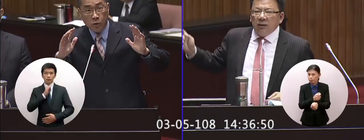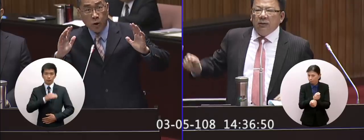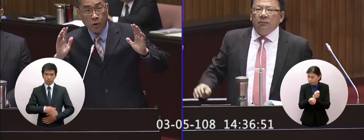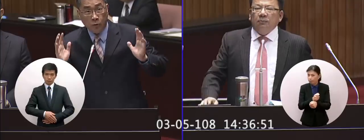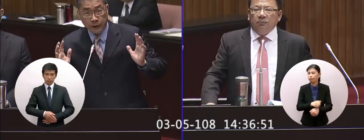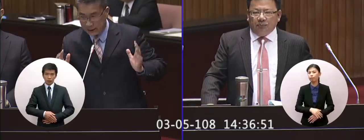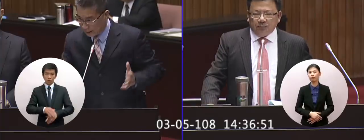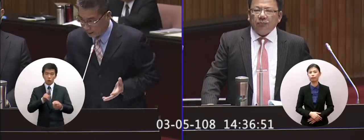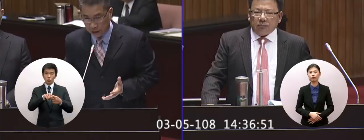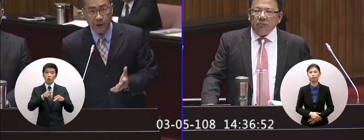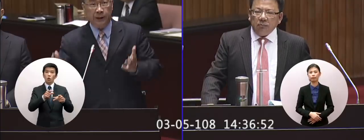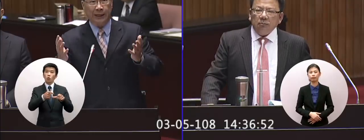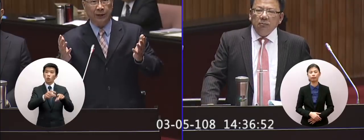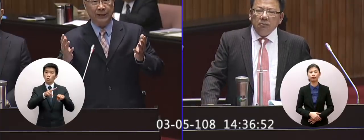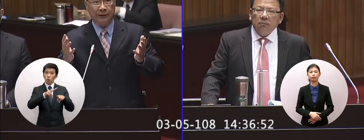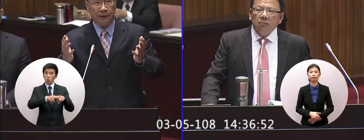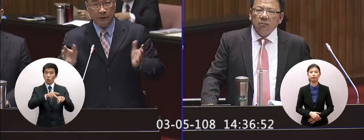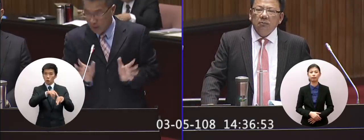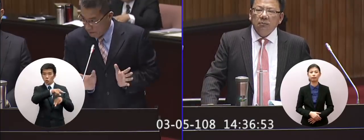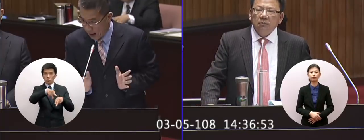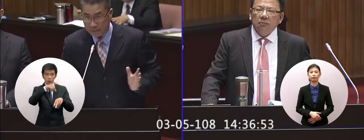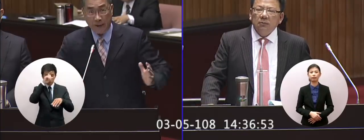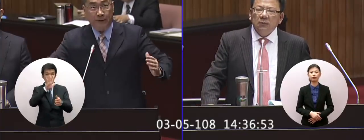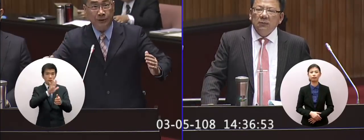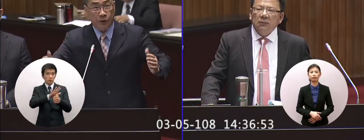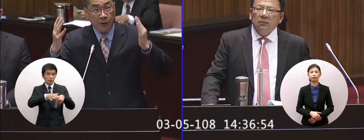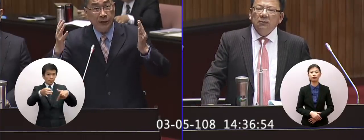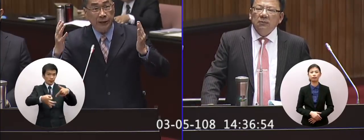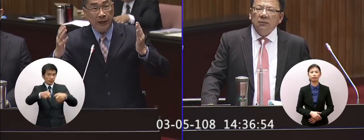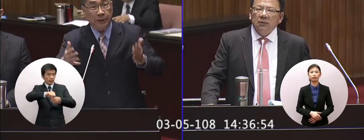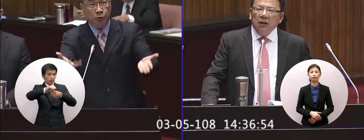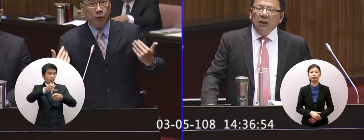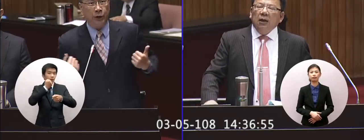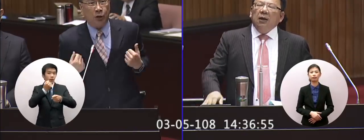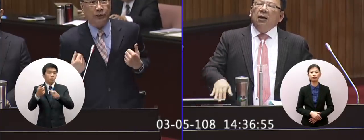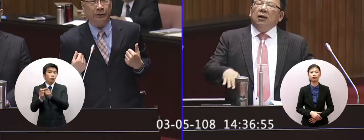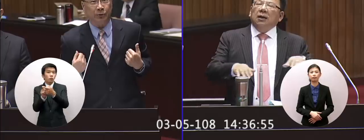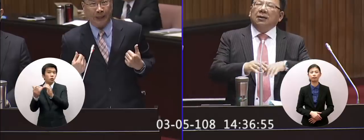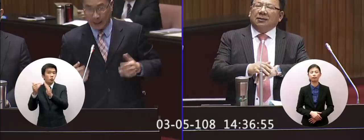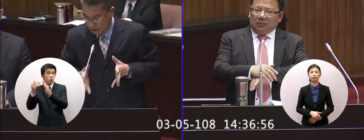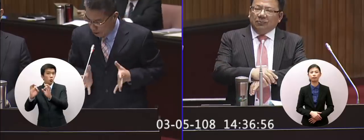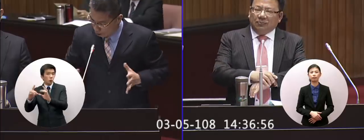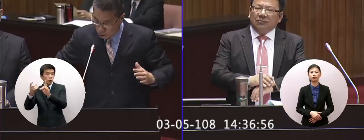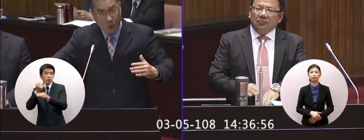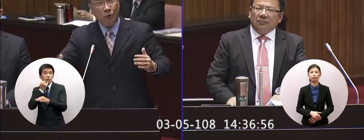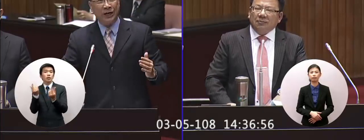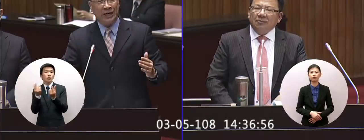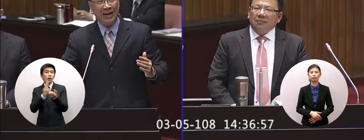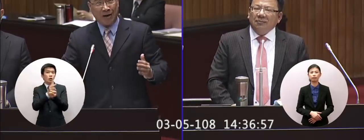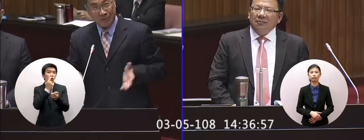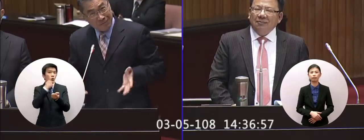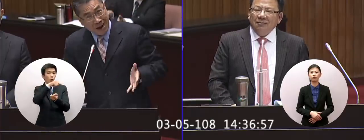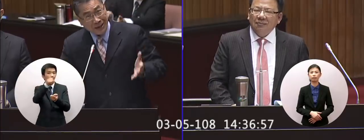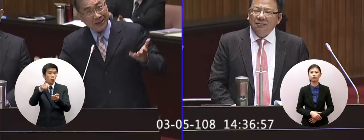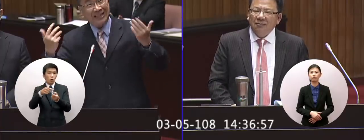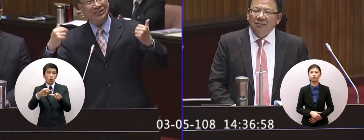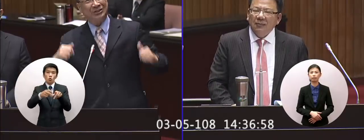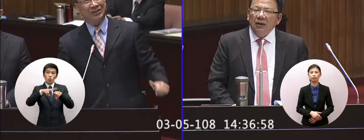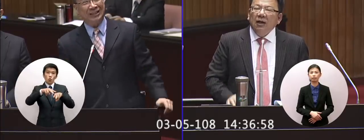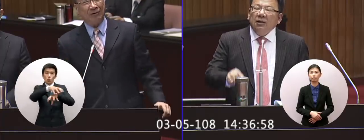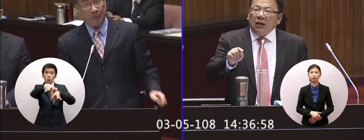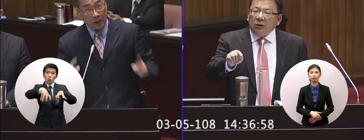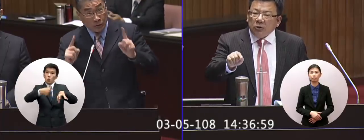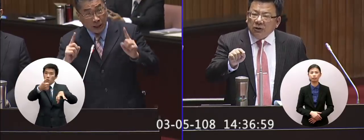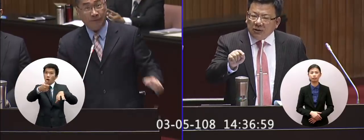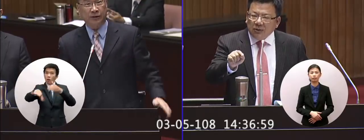们会从公共空间让它提升它的价值，旁边的房子就可以增加。譬如说林口社会住宅，公共空间很好，旁边的价